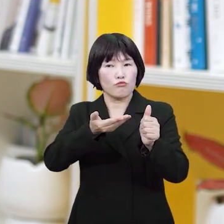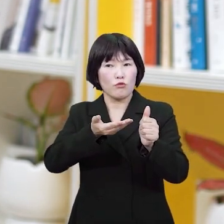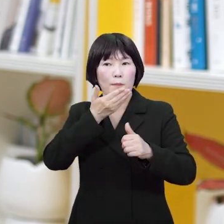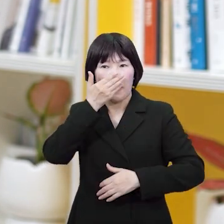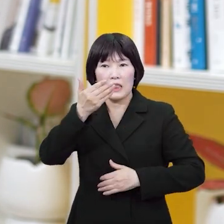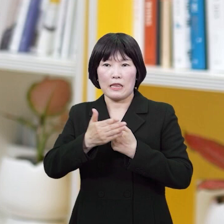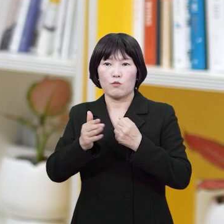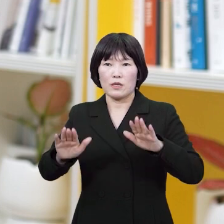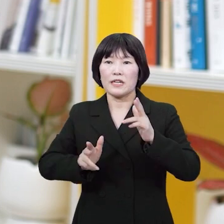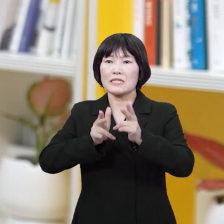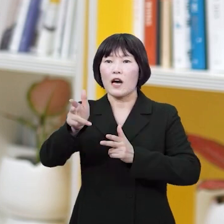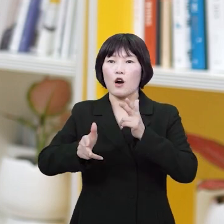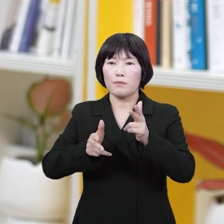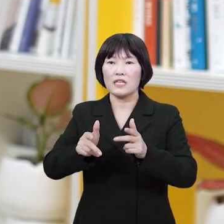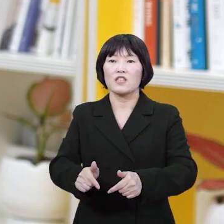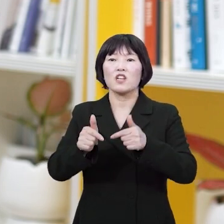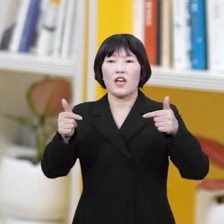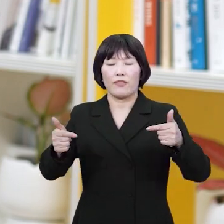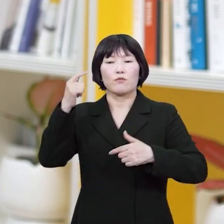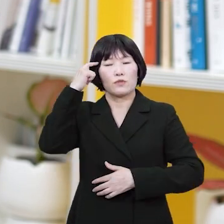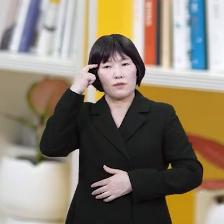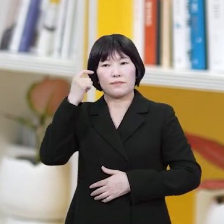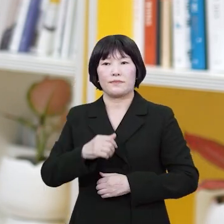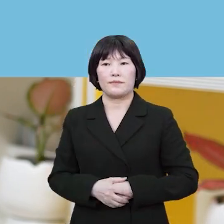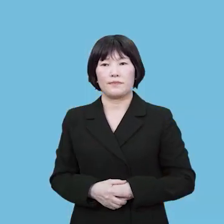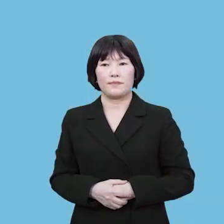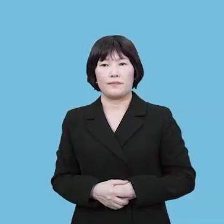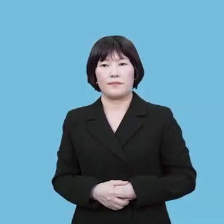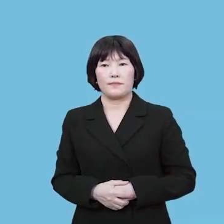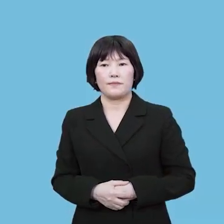활성화되어야 한다고 생각합니다.